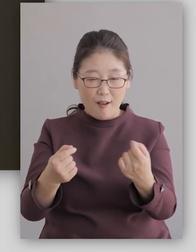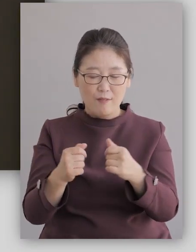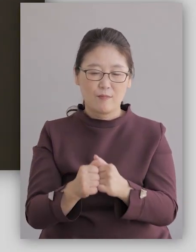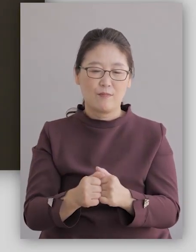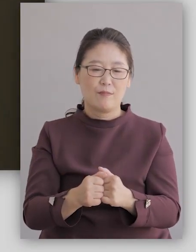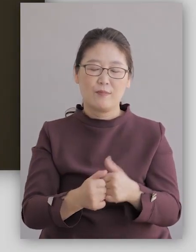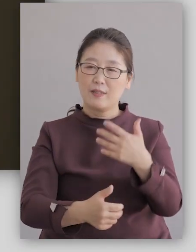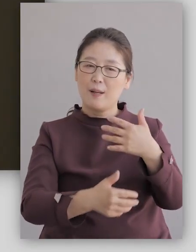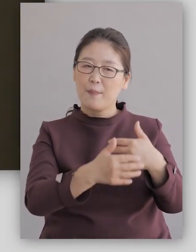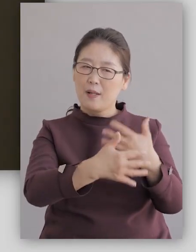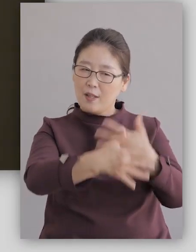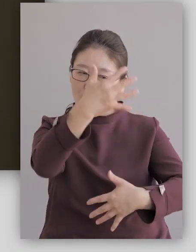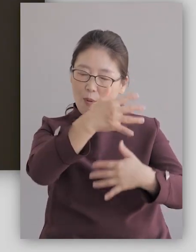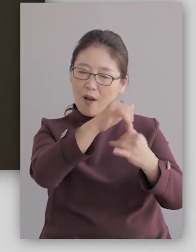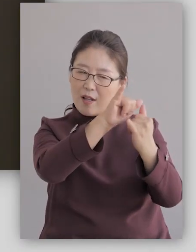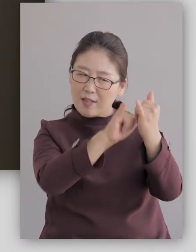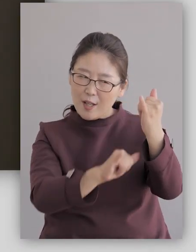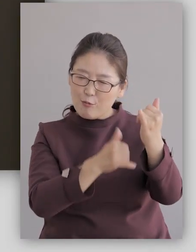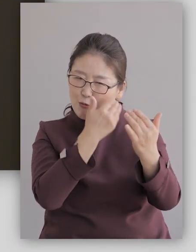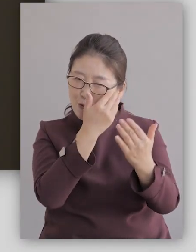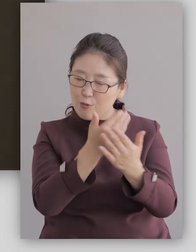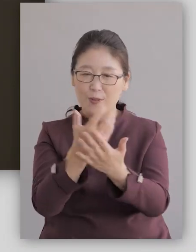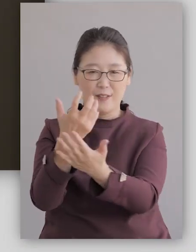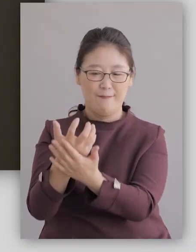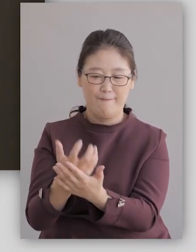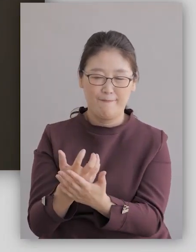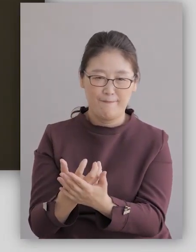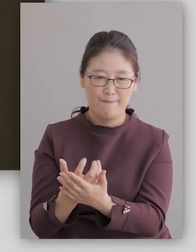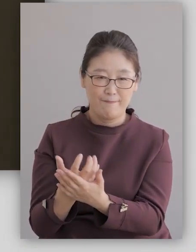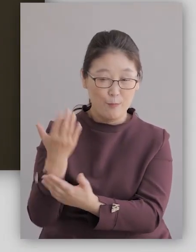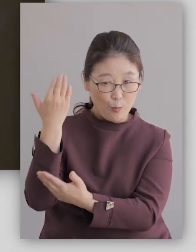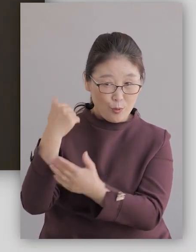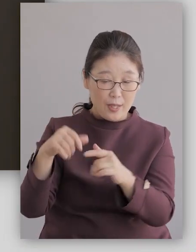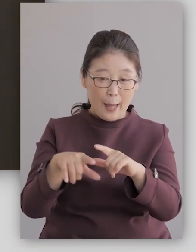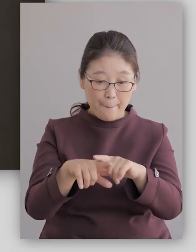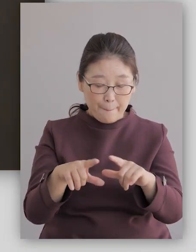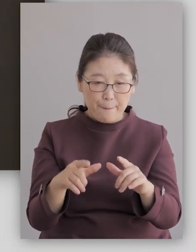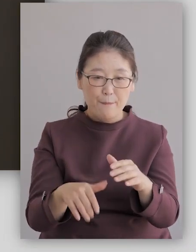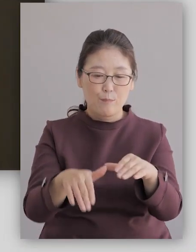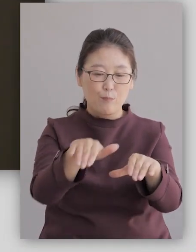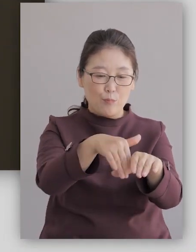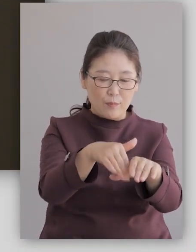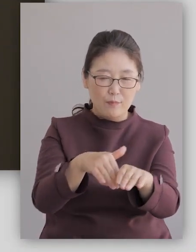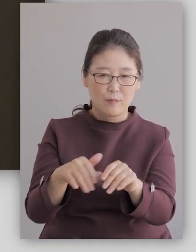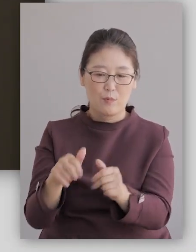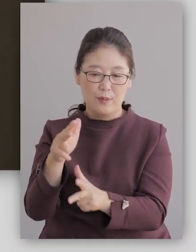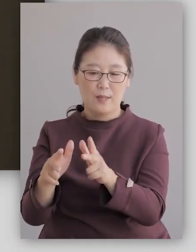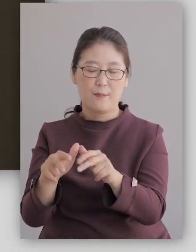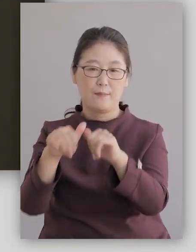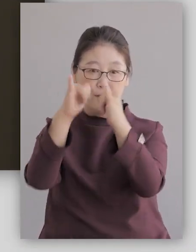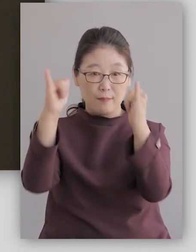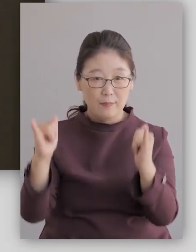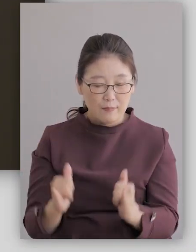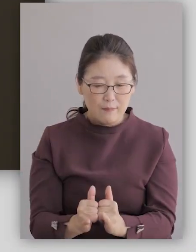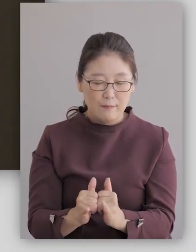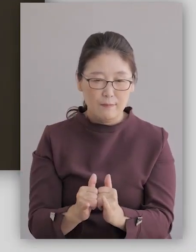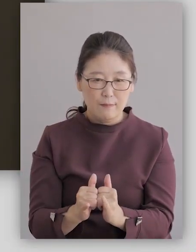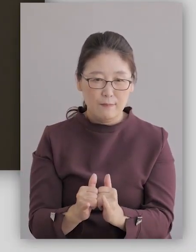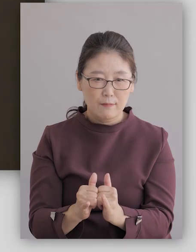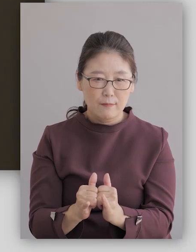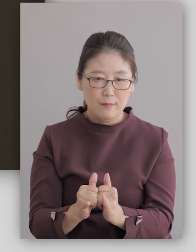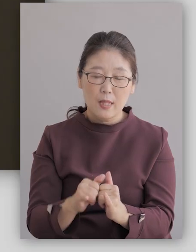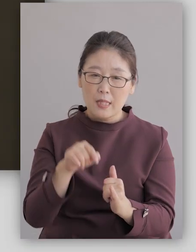중요하게 얘기가 되고 있습니다. 당시 이제 대중문화와 그 산업사에 대한 빠른 이런